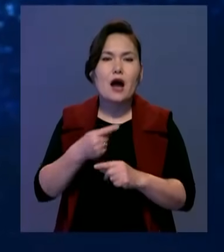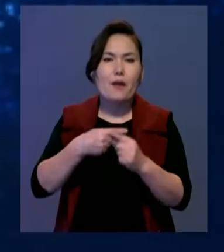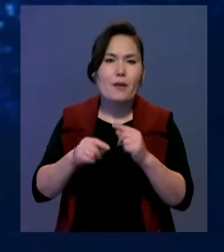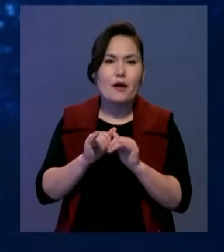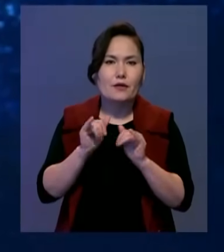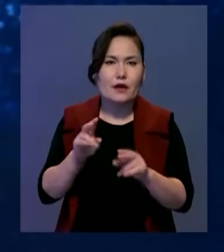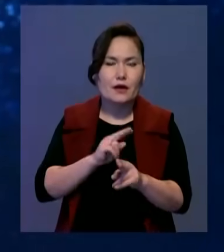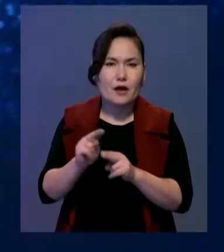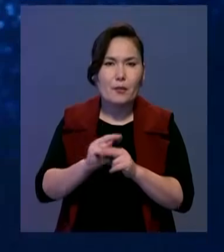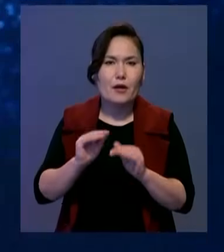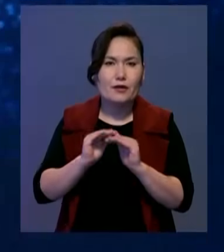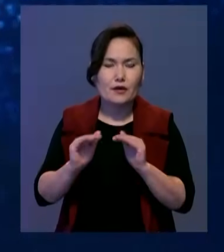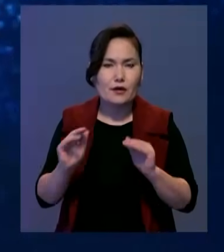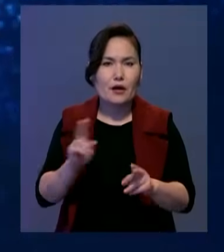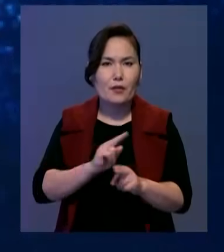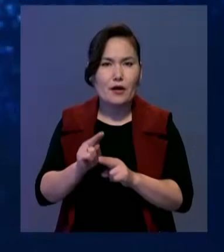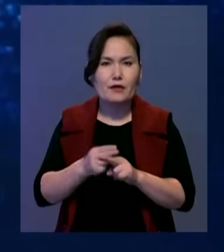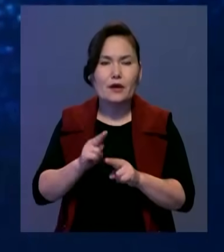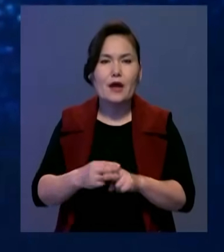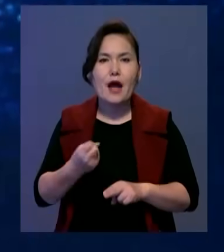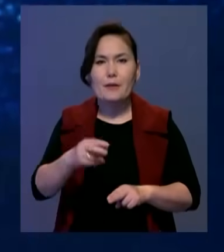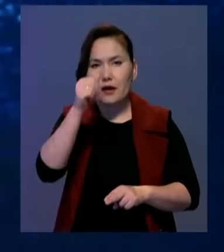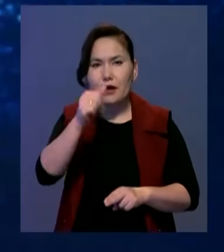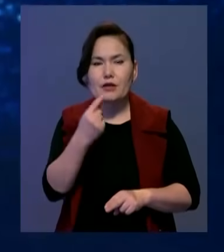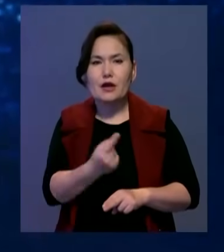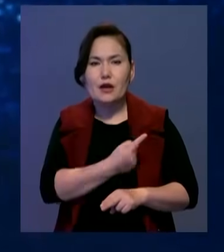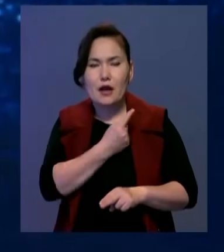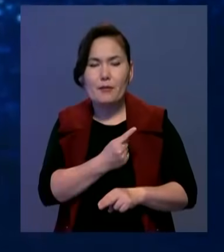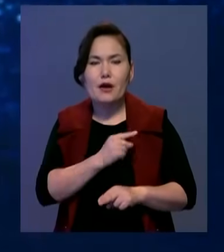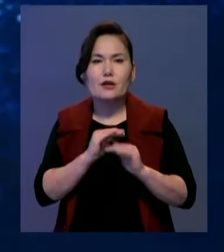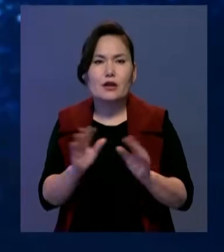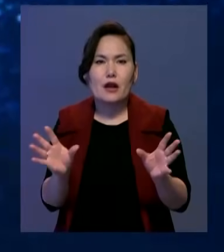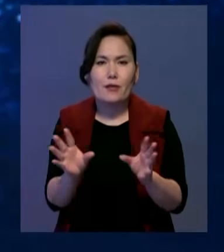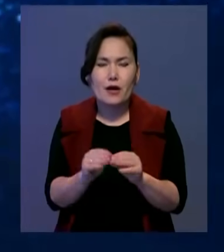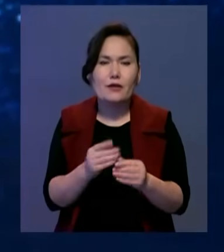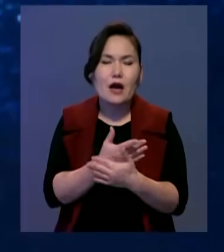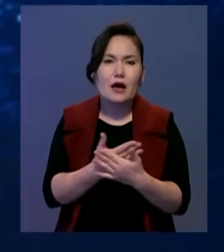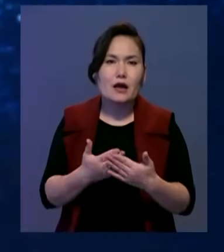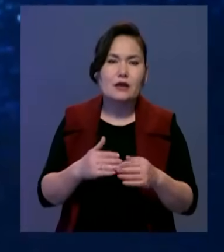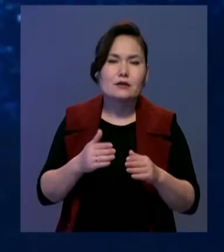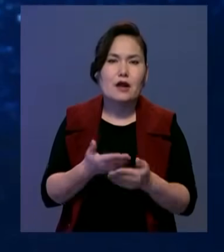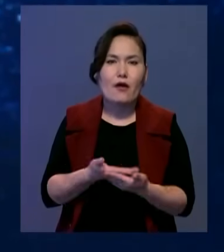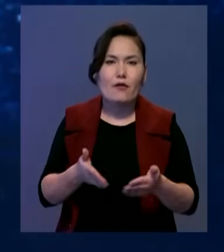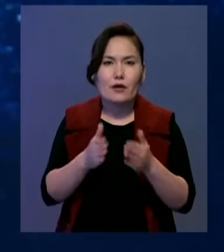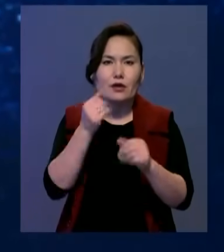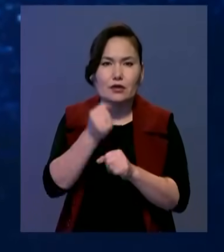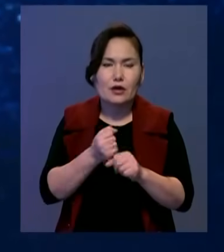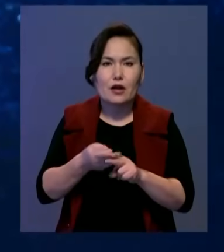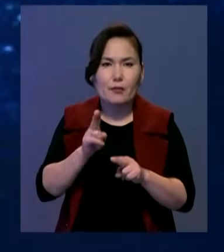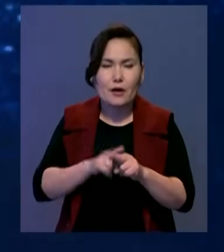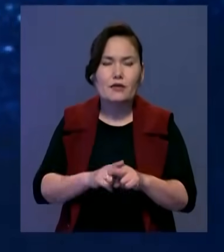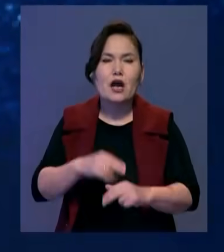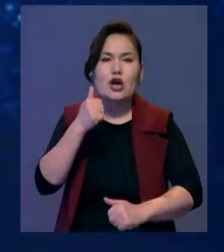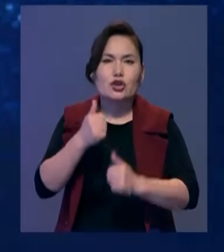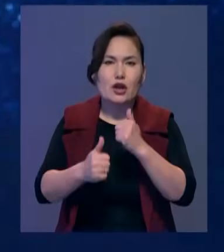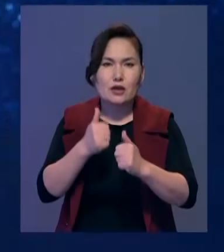үйірме ашып оқушылар арасында дәріптейді. Бірнеше айда шебер шәкірттермен бірге жүздеген туынды жасаған. Оқушылардың арасында айтулы